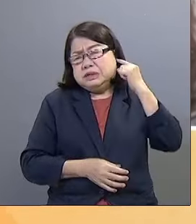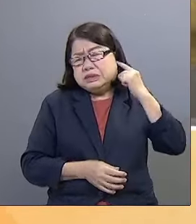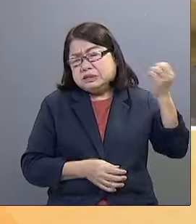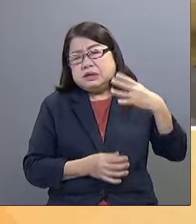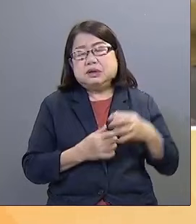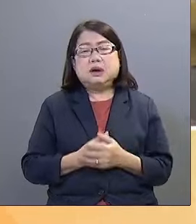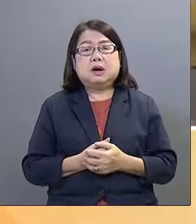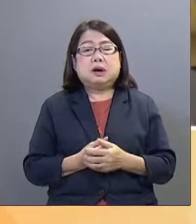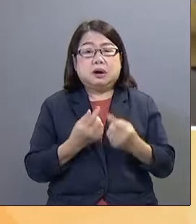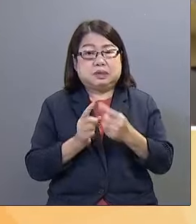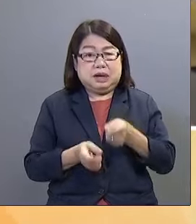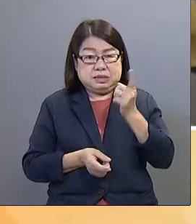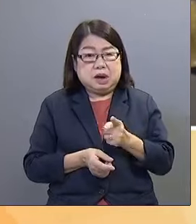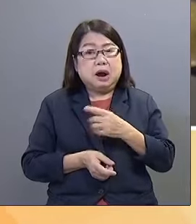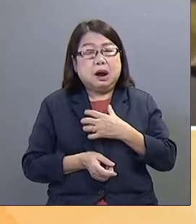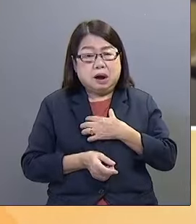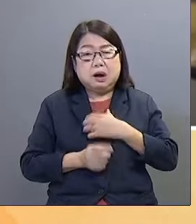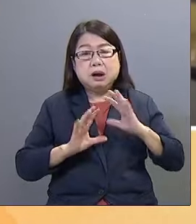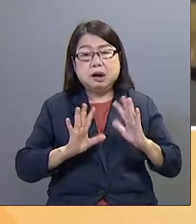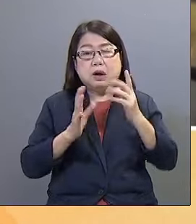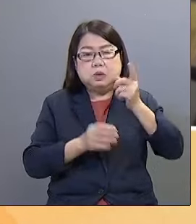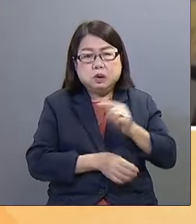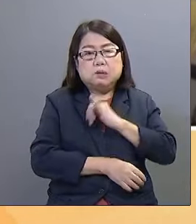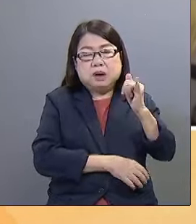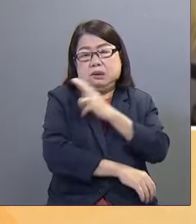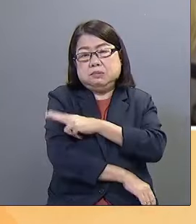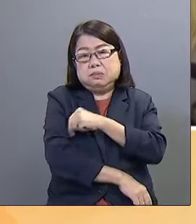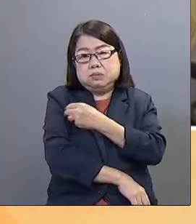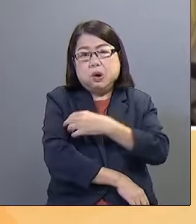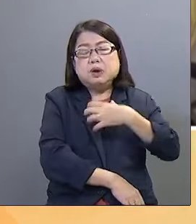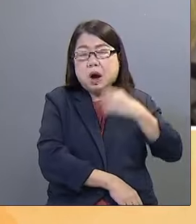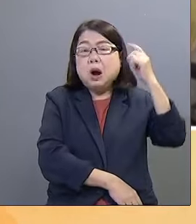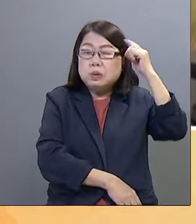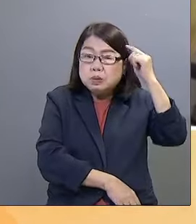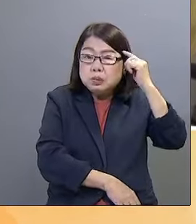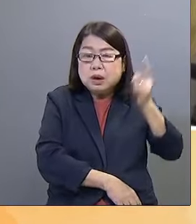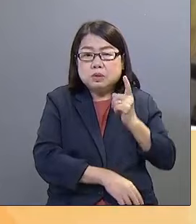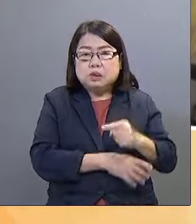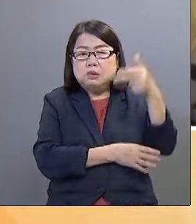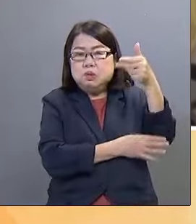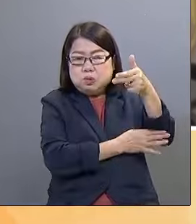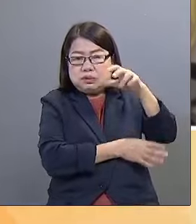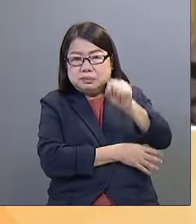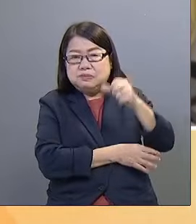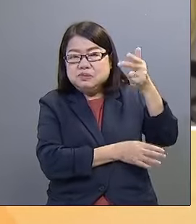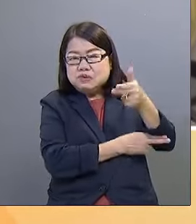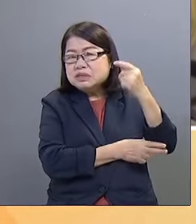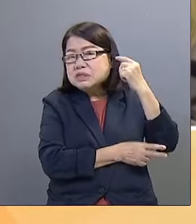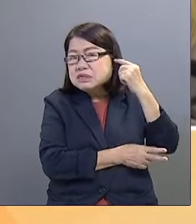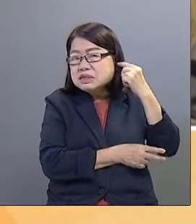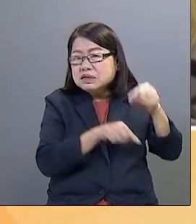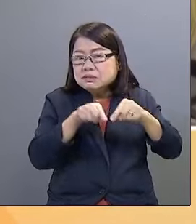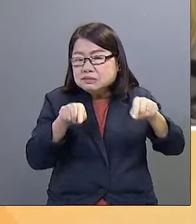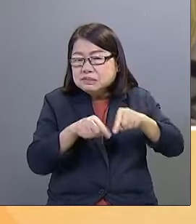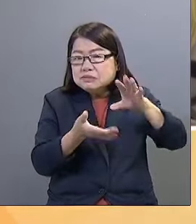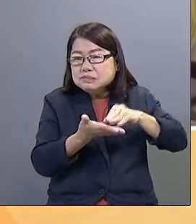ก็าจจะตองไปทำ Sleep Tasteที่จะตองมการตดขึนมือเอาไ้หรอวามีการถ่ายวดีโอมีการทืบสีหรื